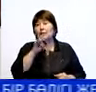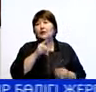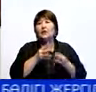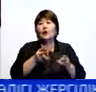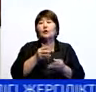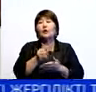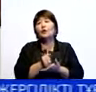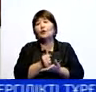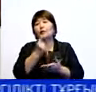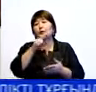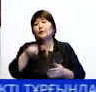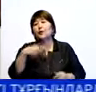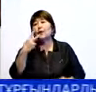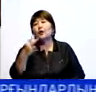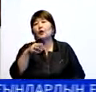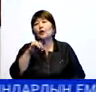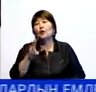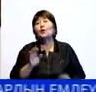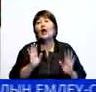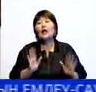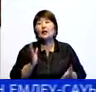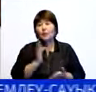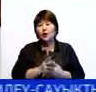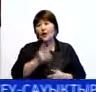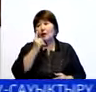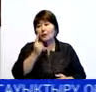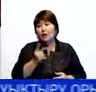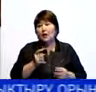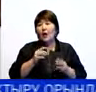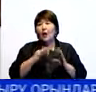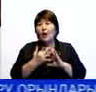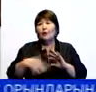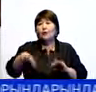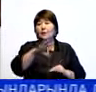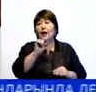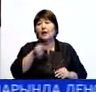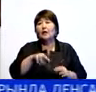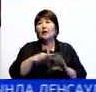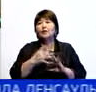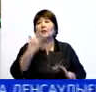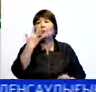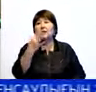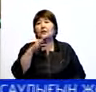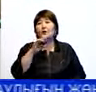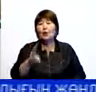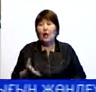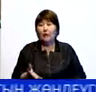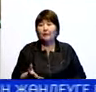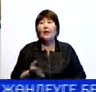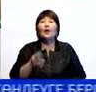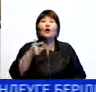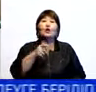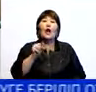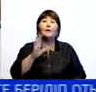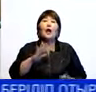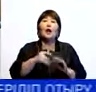қоры небәрі 1,2 тонна ғана болып отыр, ал бір қауіпті елді мекені бар Арал ауданында 5 тонна. Гүлжер Әбдіқалықова